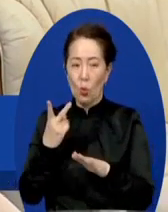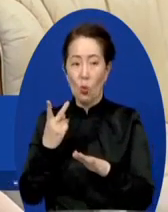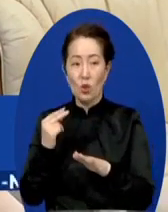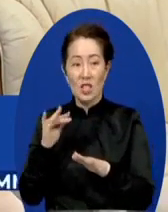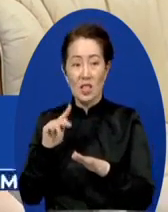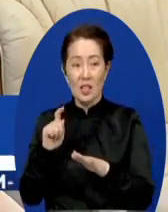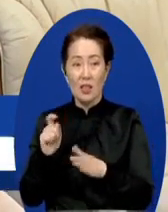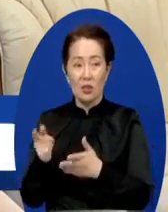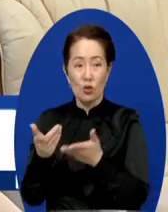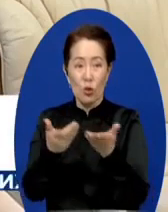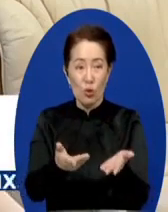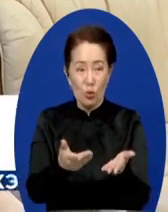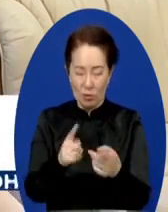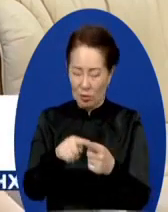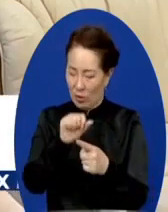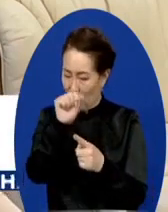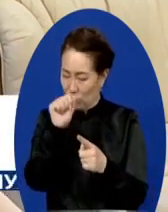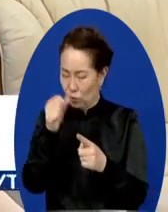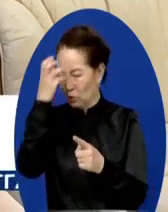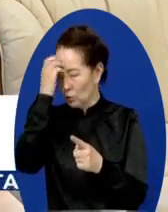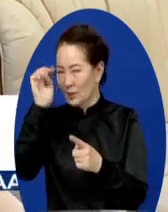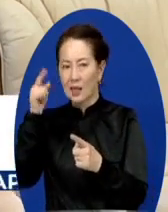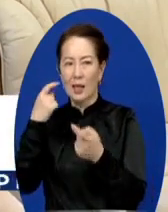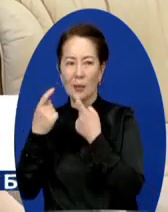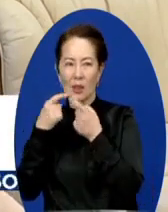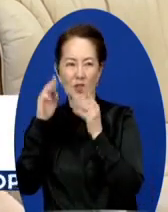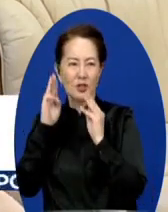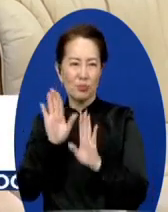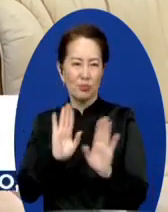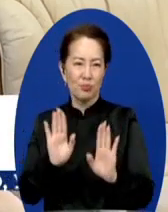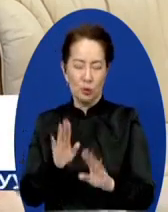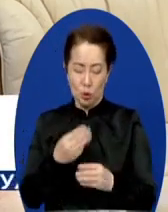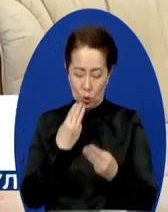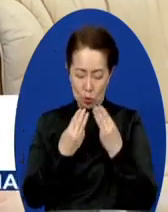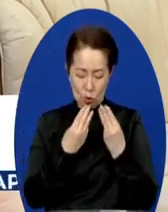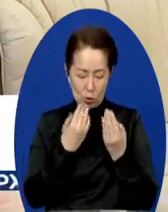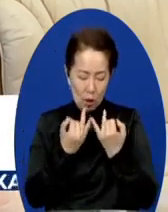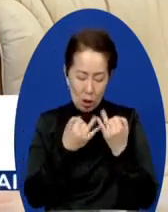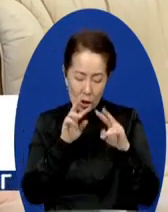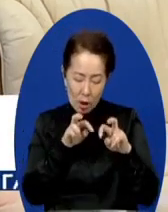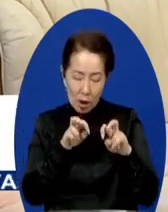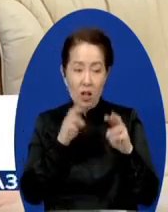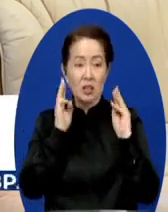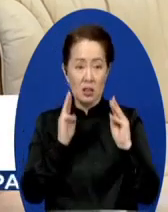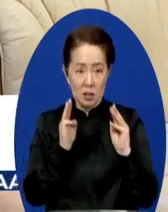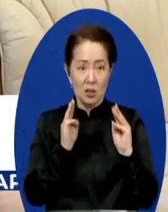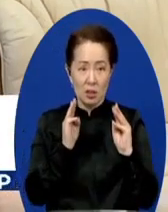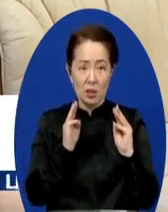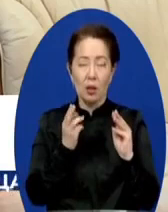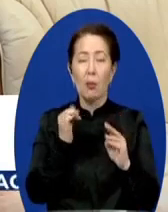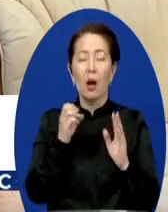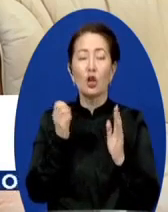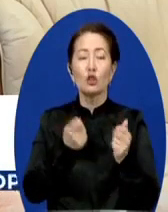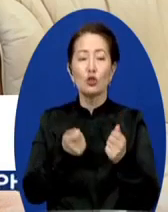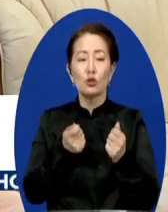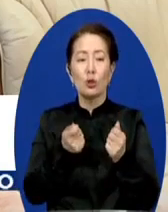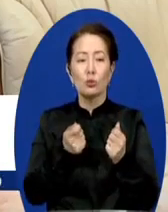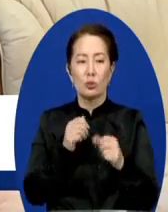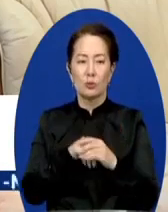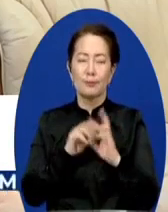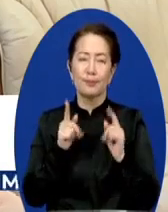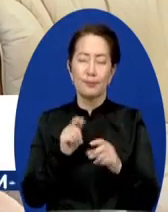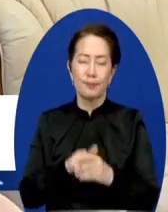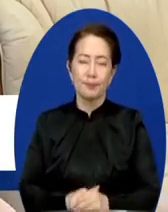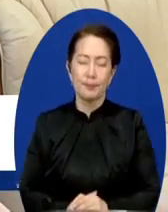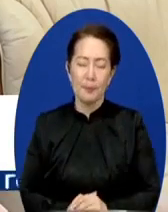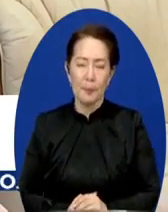үрчлэх асуудлыг бол төрийн захиргааны байгууллагууд шийдвэрлэх биш, харин шүүх байгууллагын асуудлыг шийдвэрлэдэг байхаар бол зохицуулалт бол өөрчлөлт